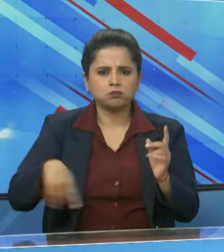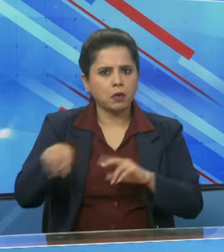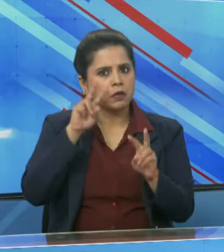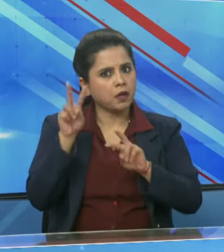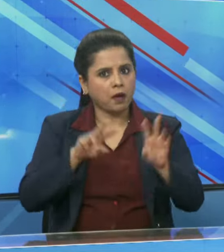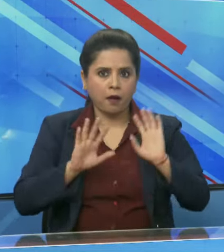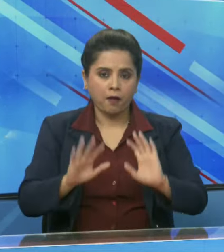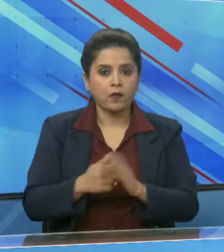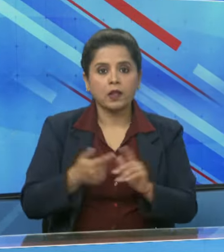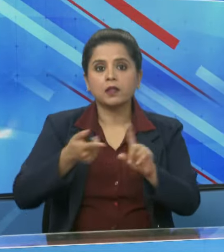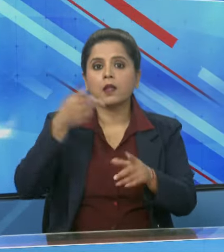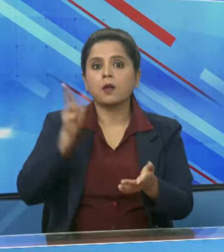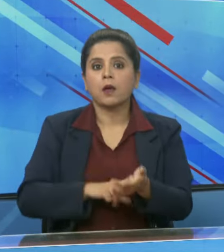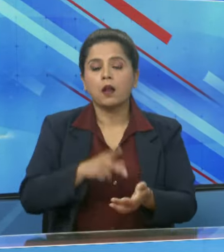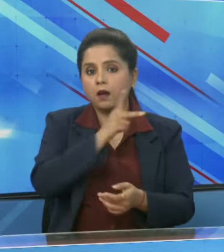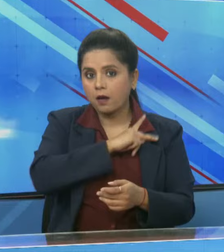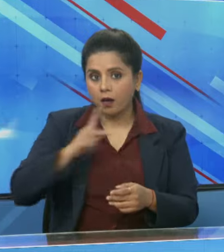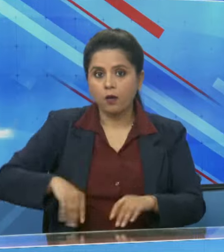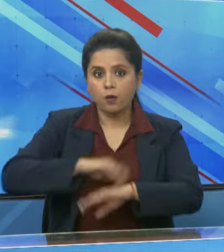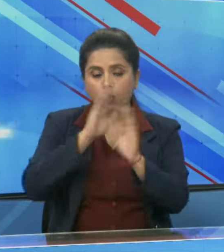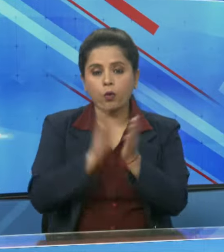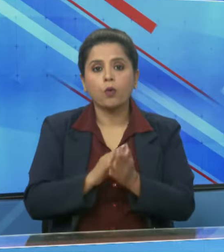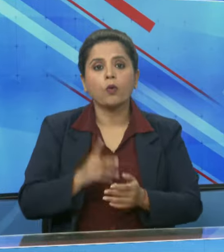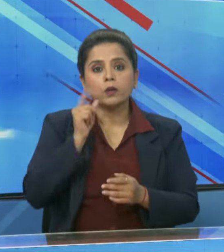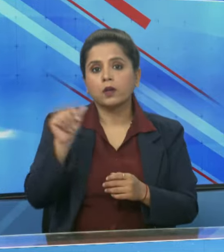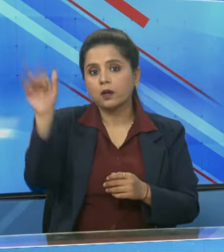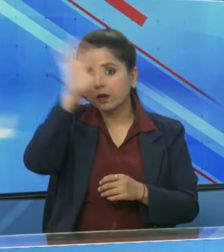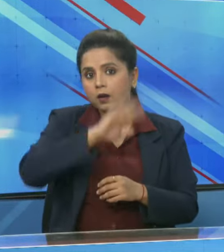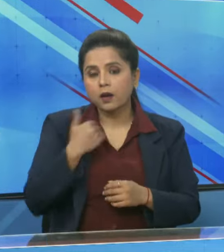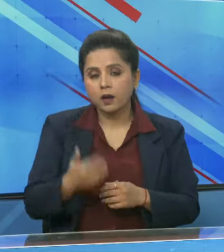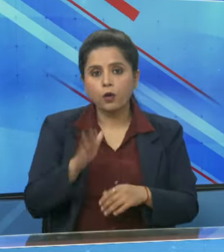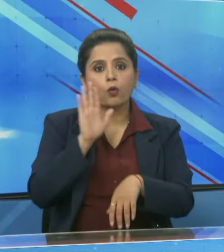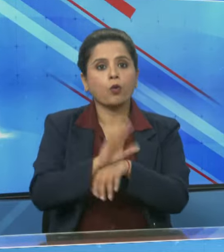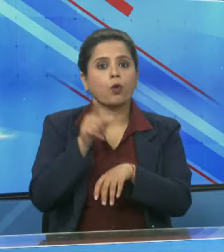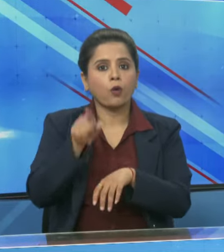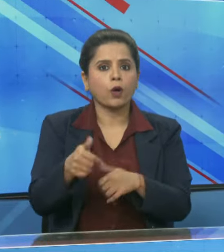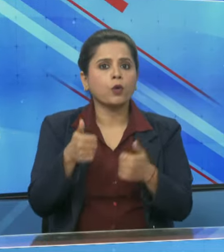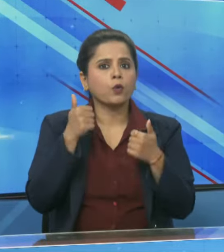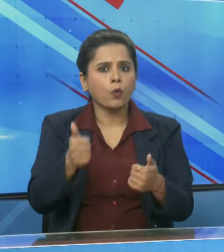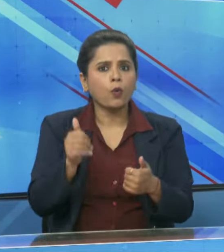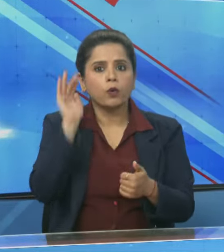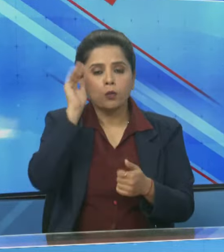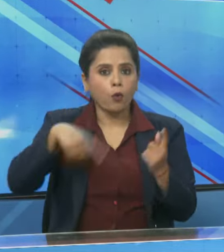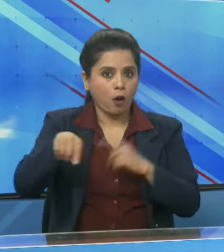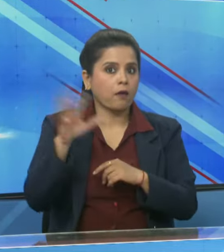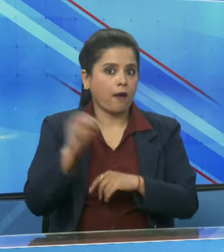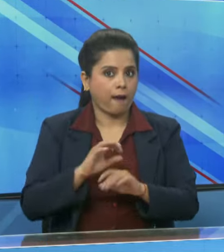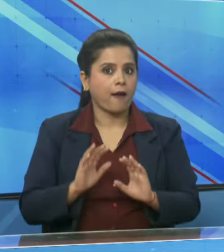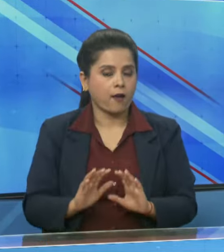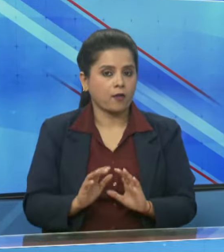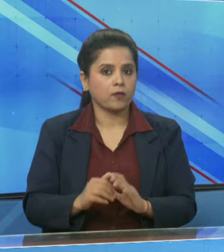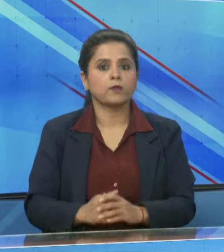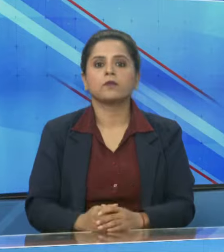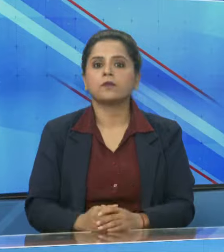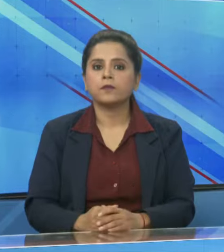हैं। तमिलनाडु, कर्नाटक समेत उत्तर भारत में कांग्रेस के लिए अच्छी खबर आ रही है।